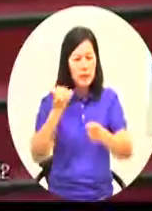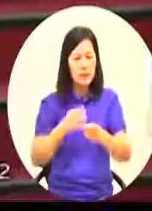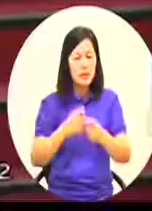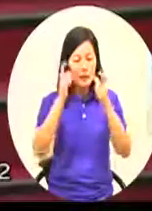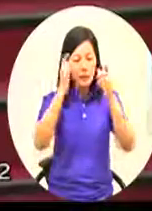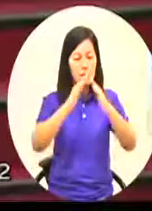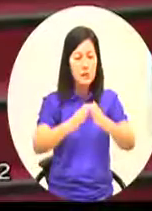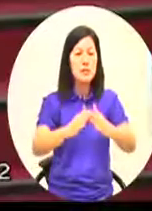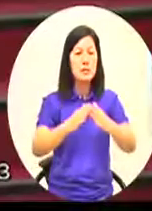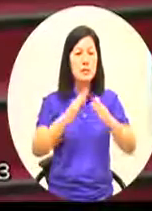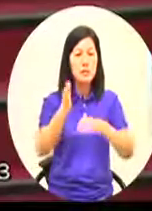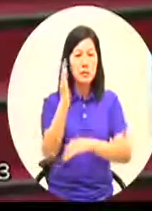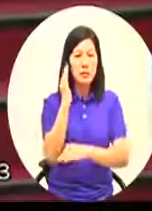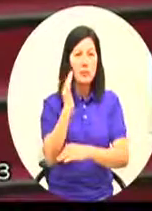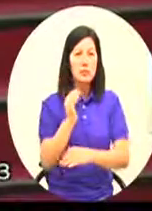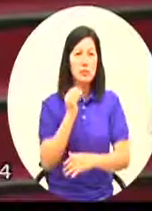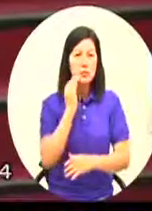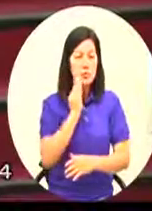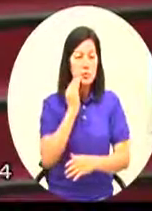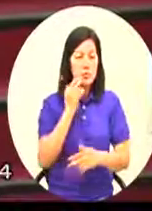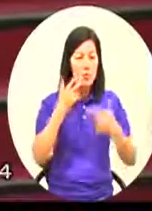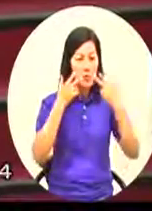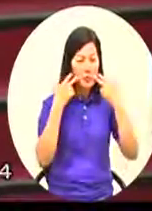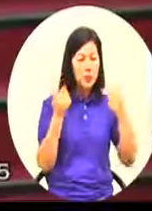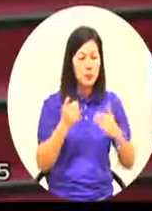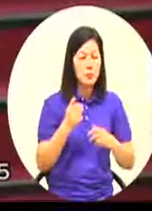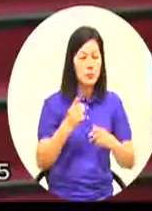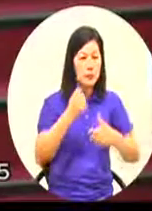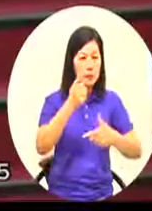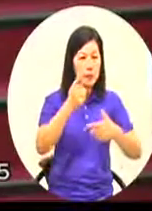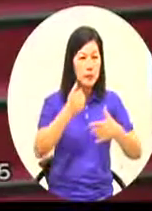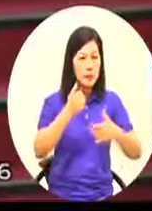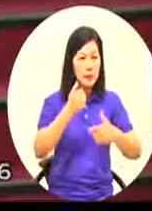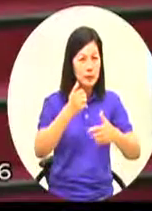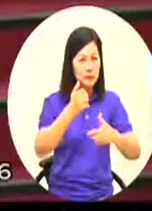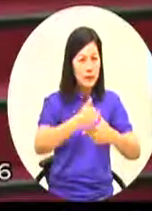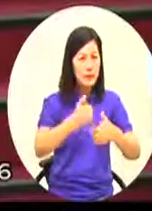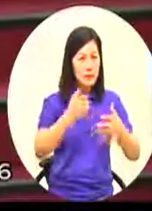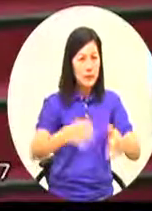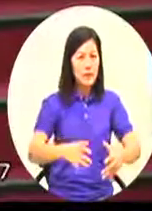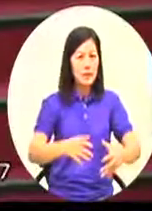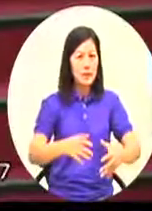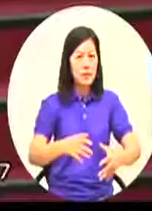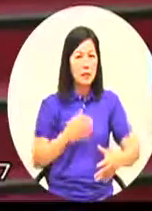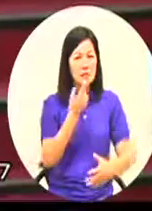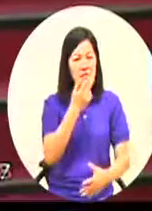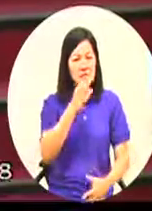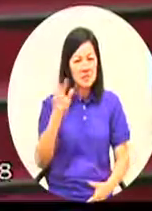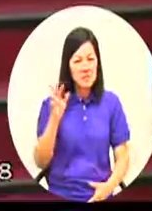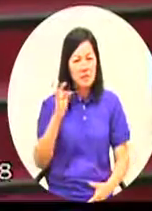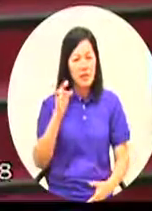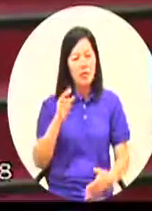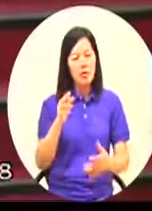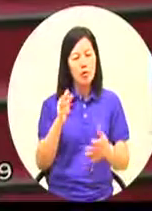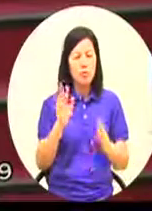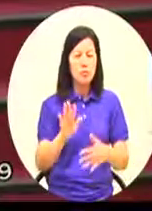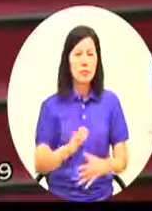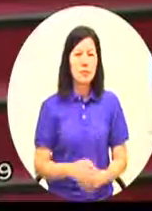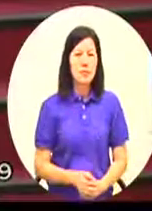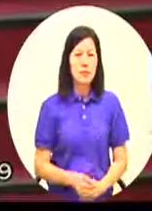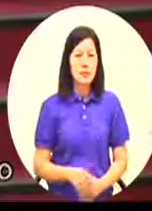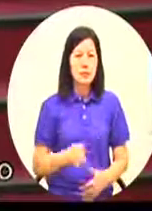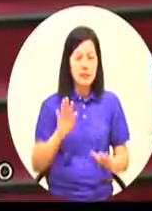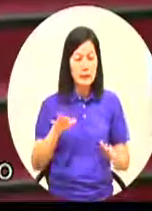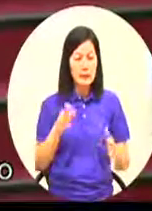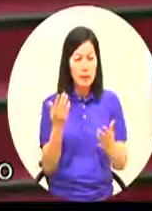市政府的沿乡的建设就有颜色了。那么现在换我们